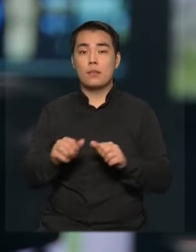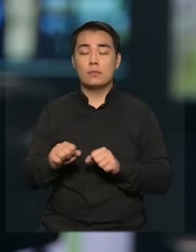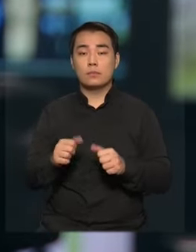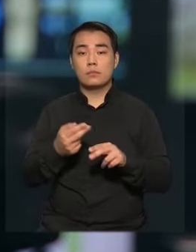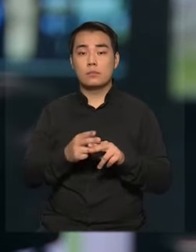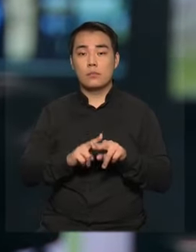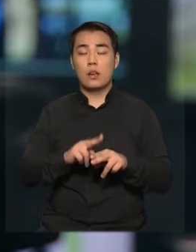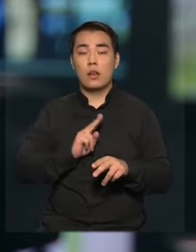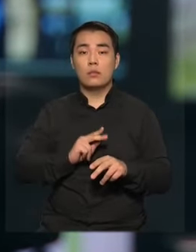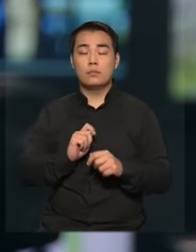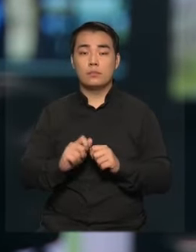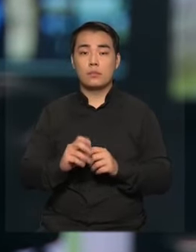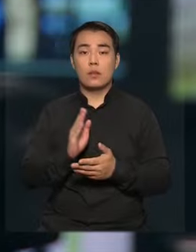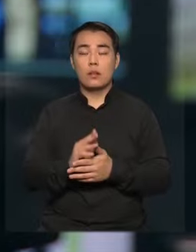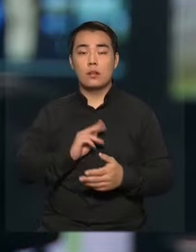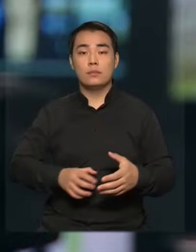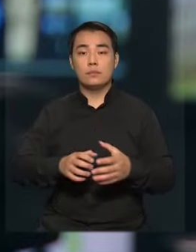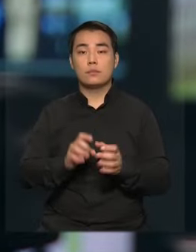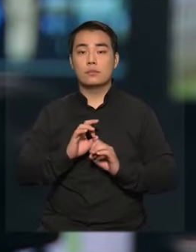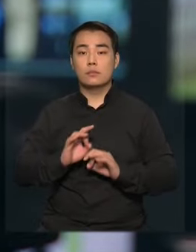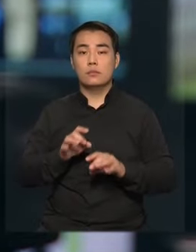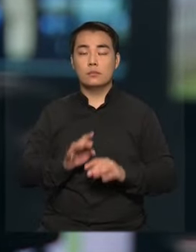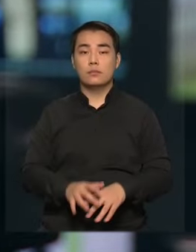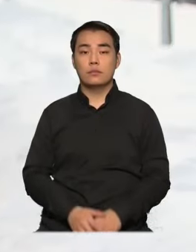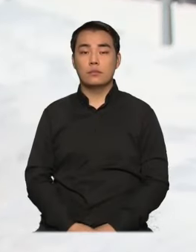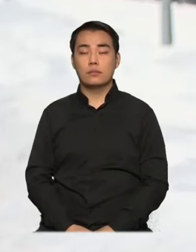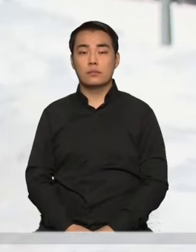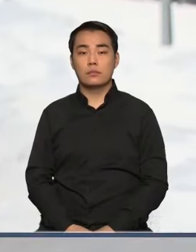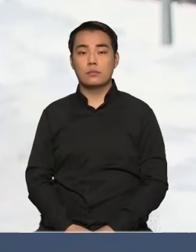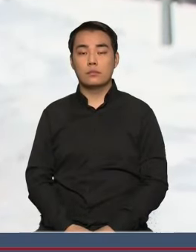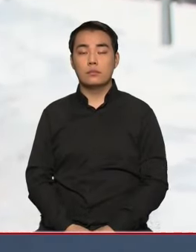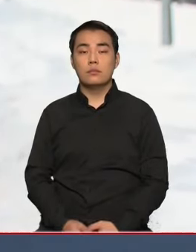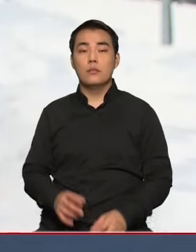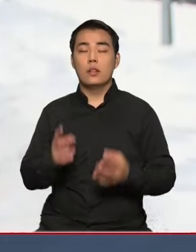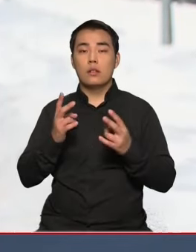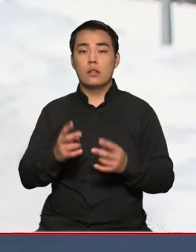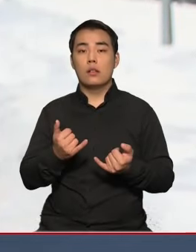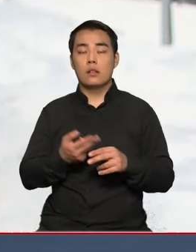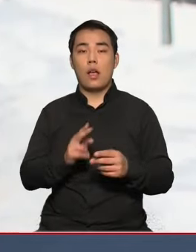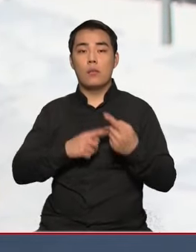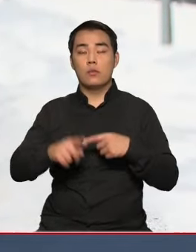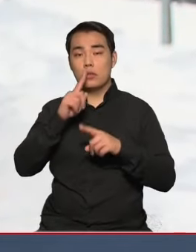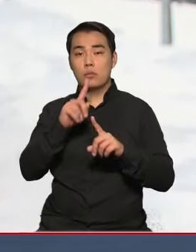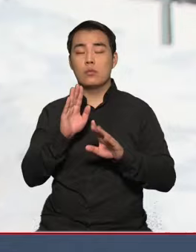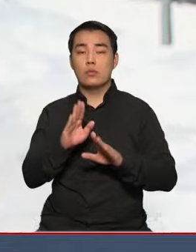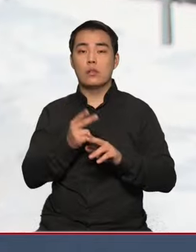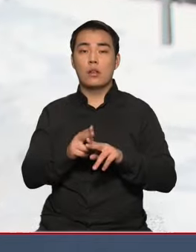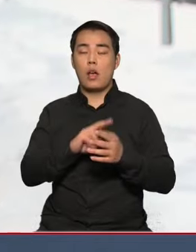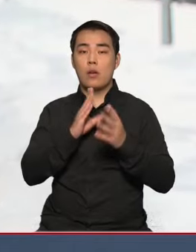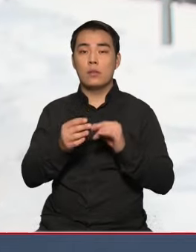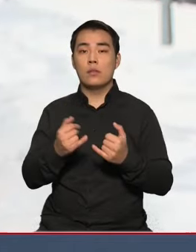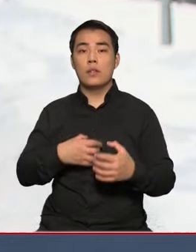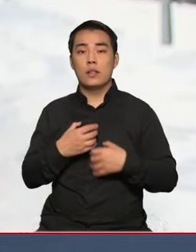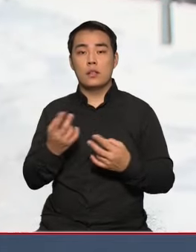қомақты қаражат бөлінеді. Әріптесім Асылбек Тойбек тарқатады. Апат айтып келмейді, бірақ сақтықта қорлық жоқ.